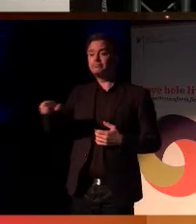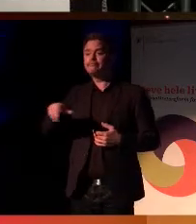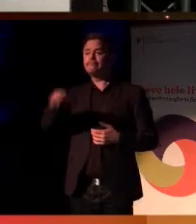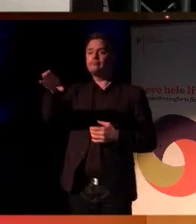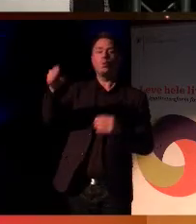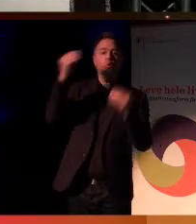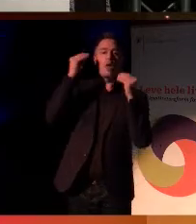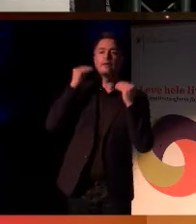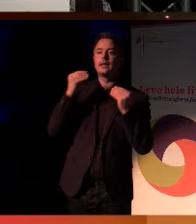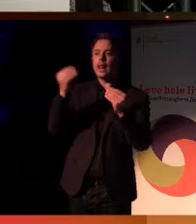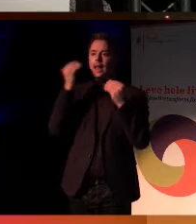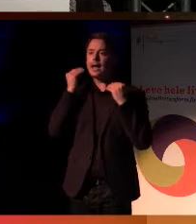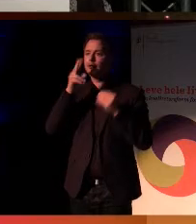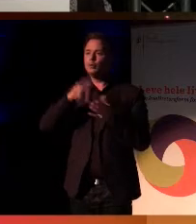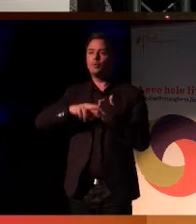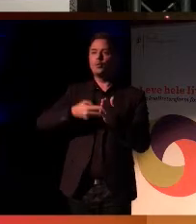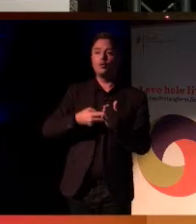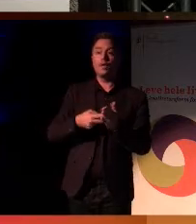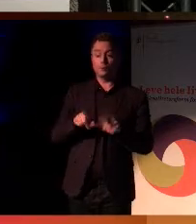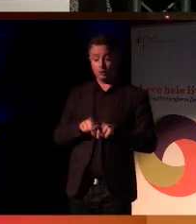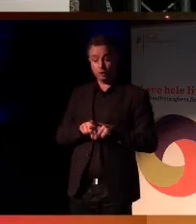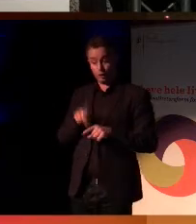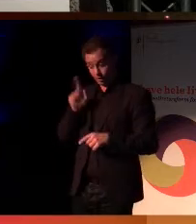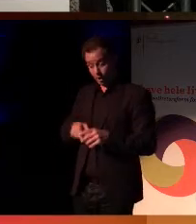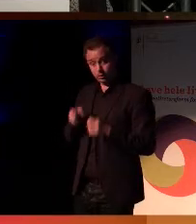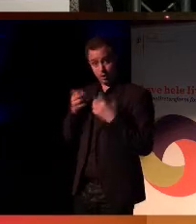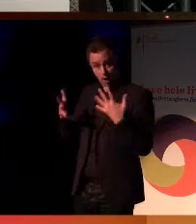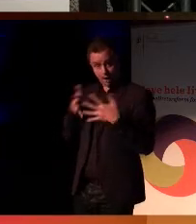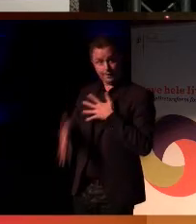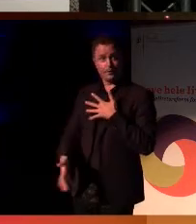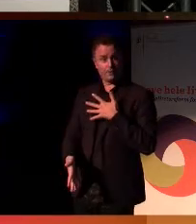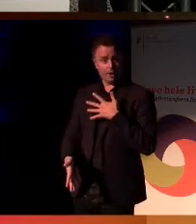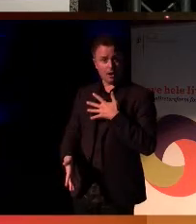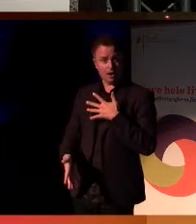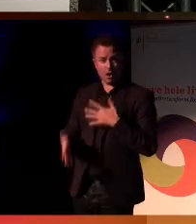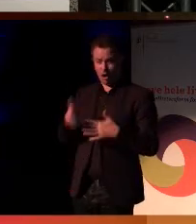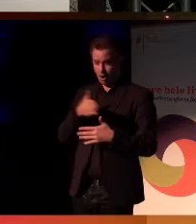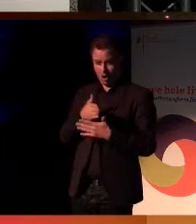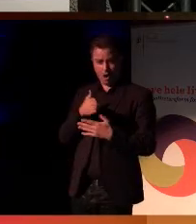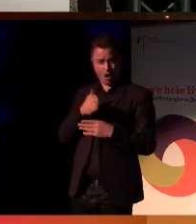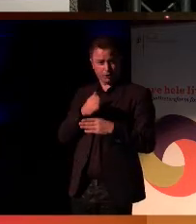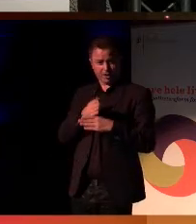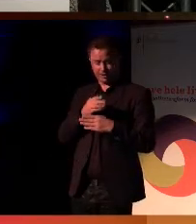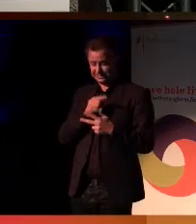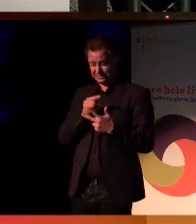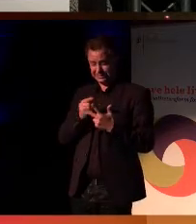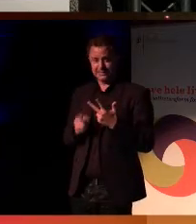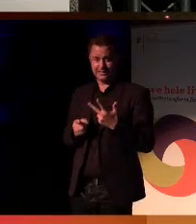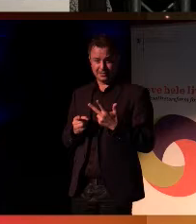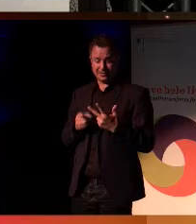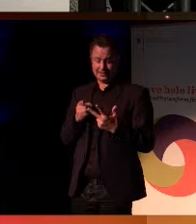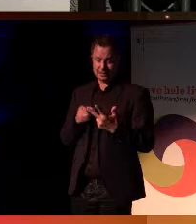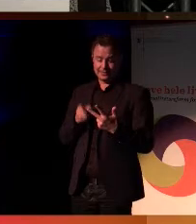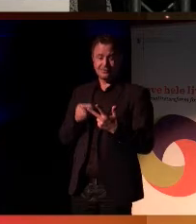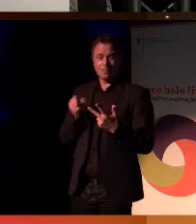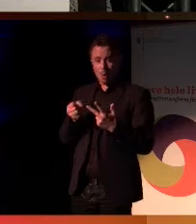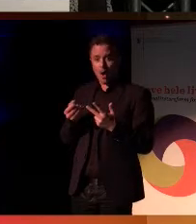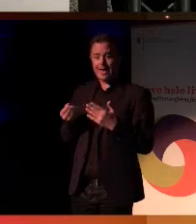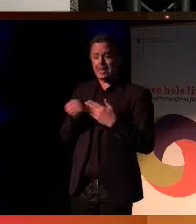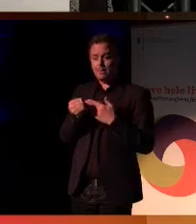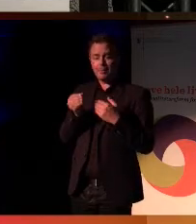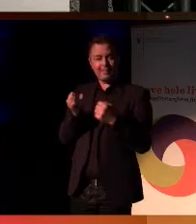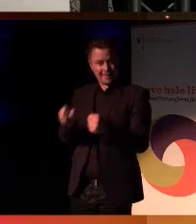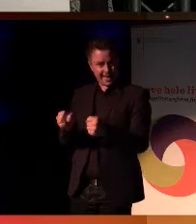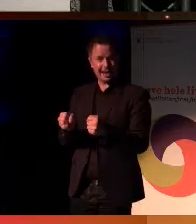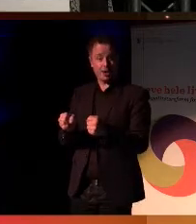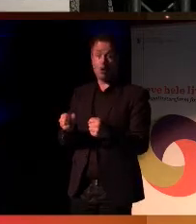rett og slett, for å få det til. I kryssningspunktet der, så ligger implementeringen, og jeg tror I hvert fall at